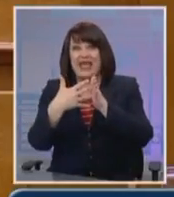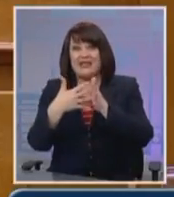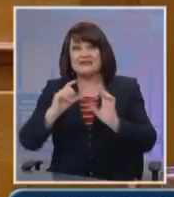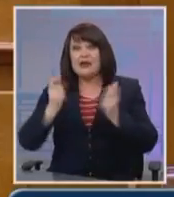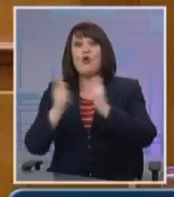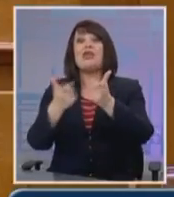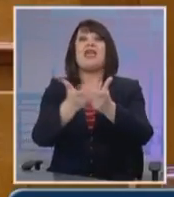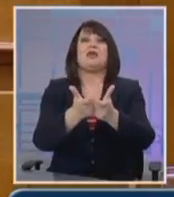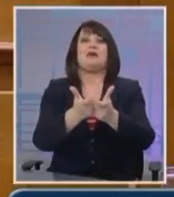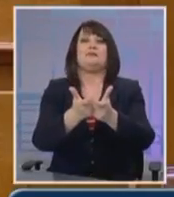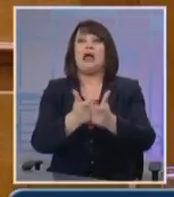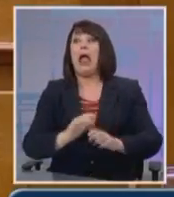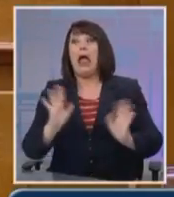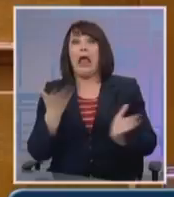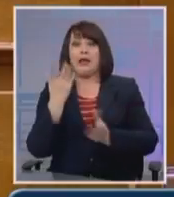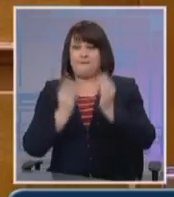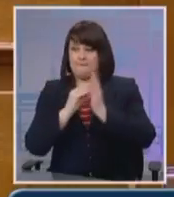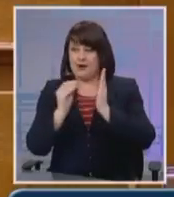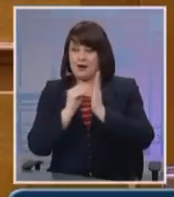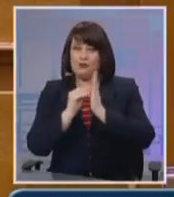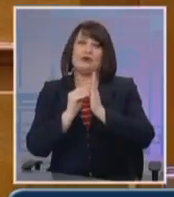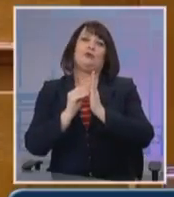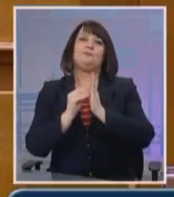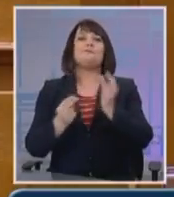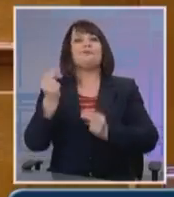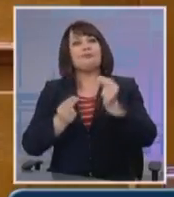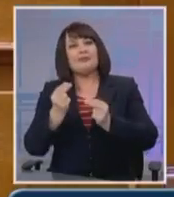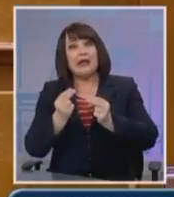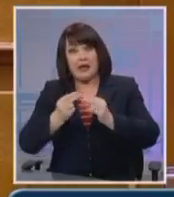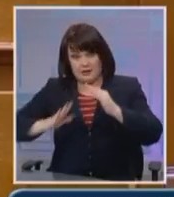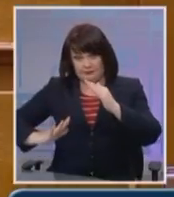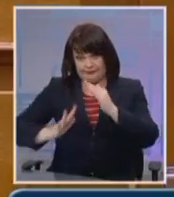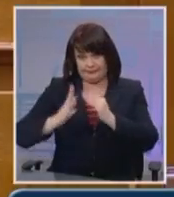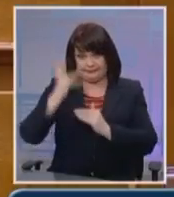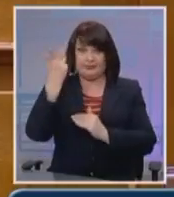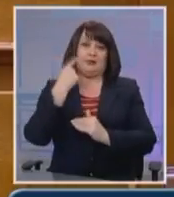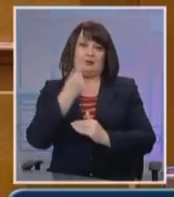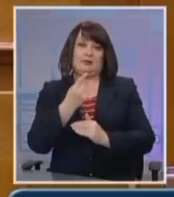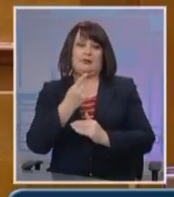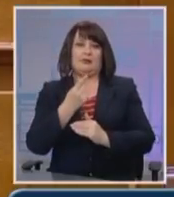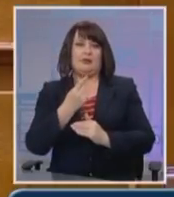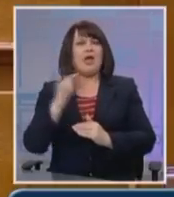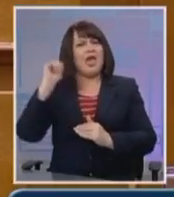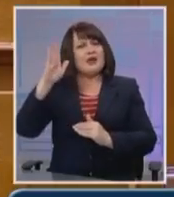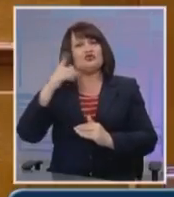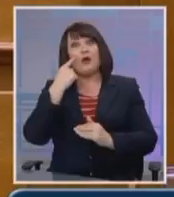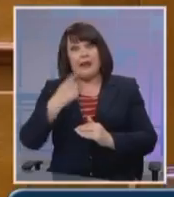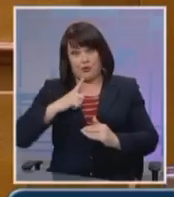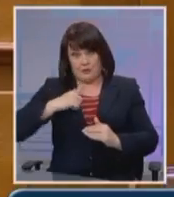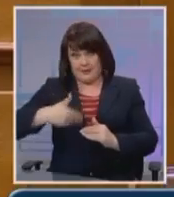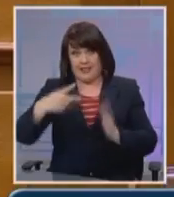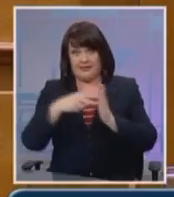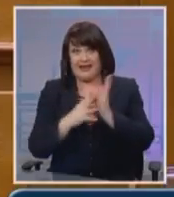νοικοκυριό. Και αν είχαμε τους ρυθμούς ανάπτυξης που όλοι διεθνείς αναλυτές και διεθνείς οίκοι προέβλεπαν στο